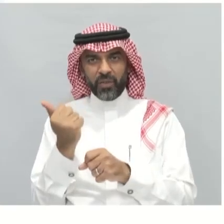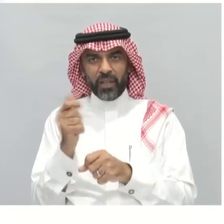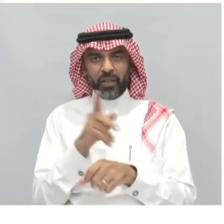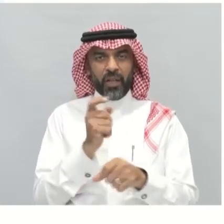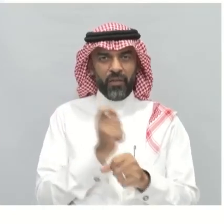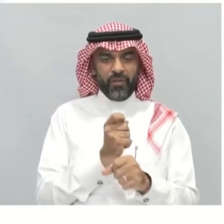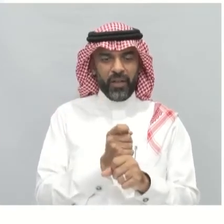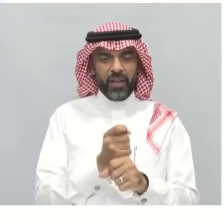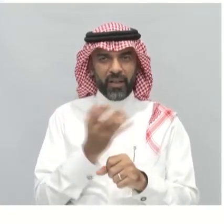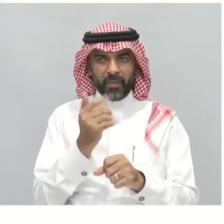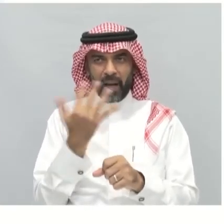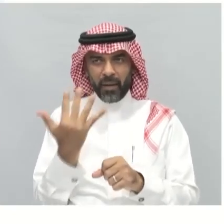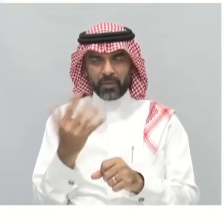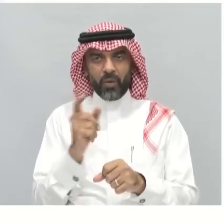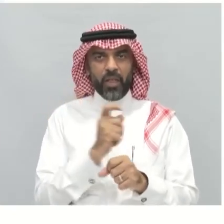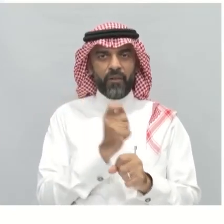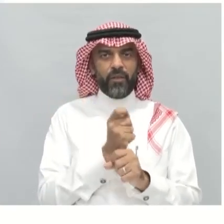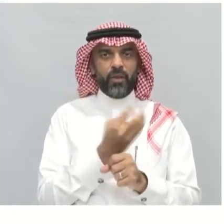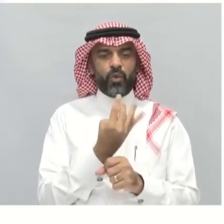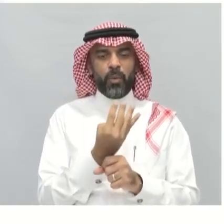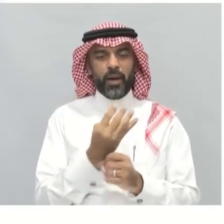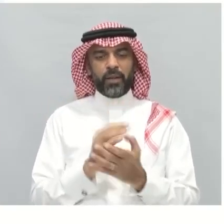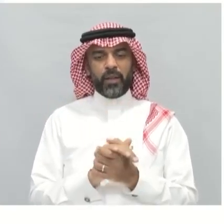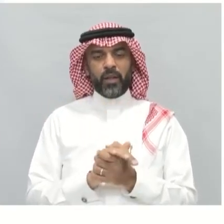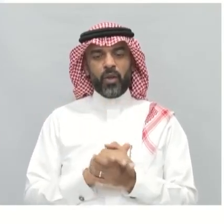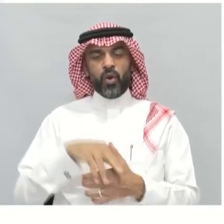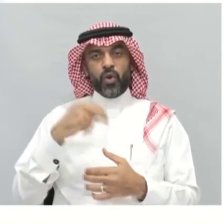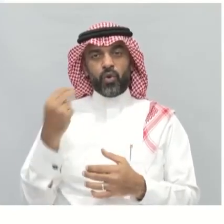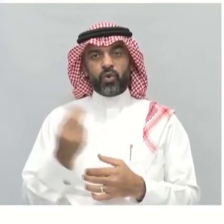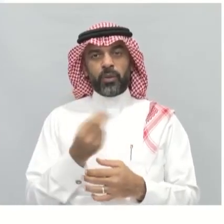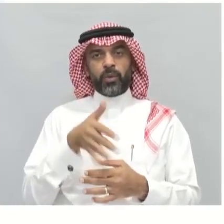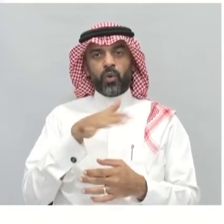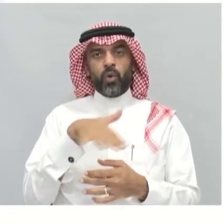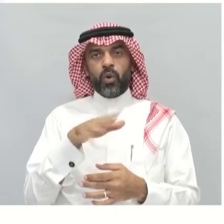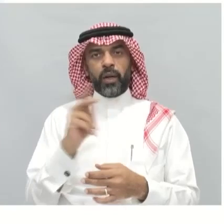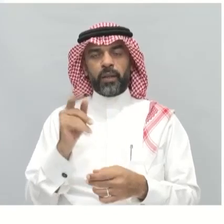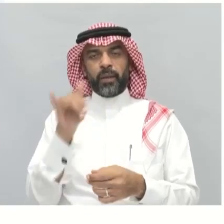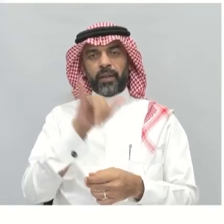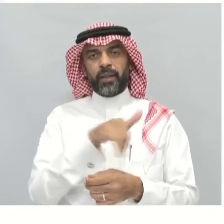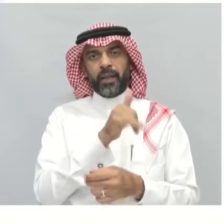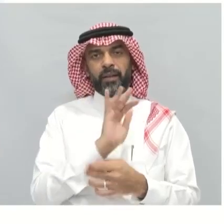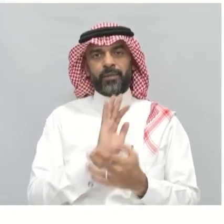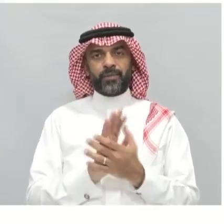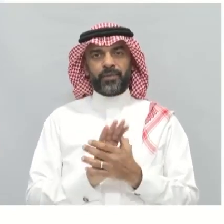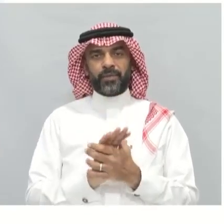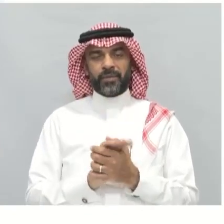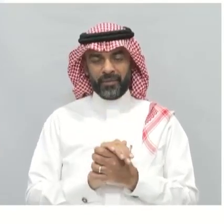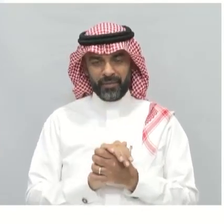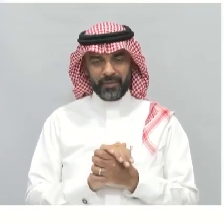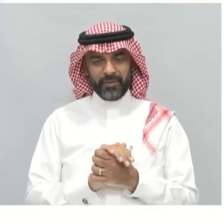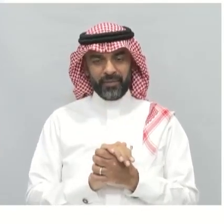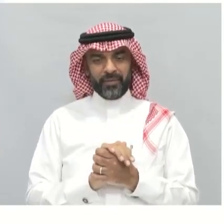الرباعي اعطى في الفعل الرباعي اعطى كتبت على صوره الياء غير